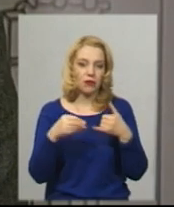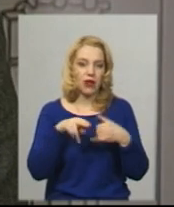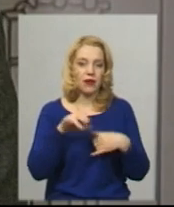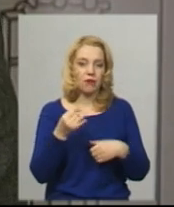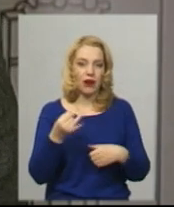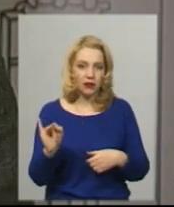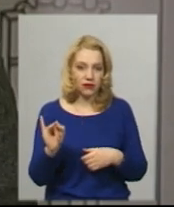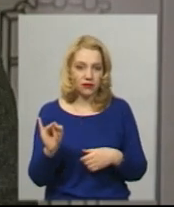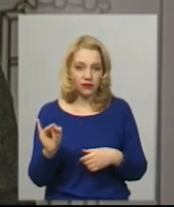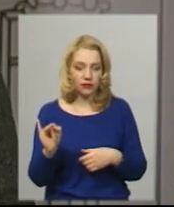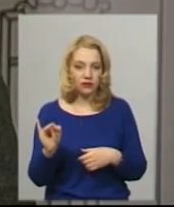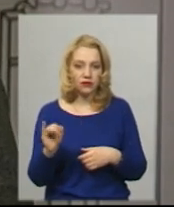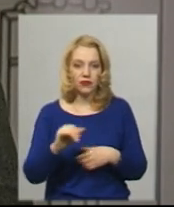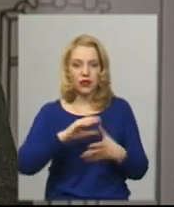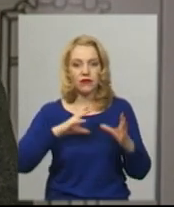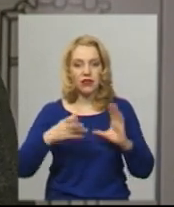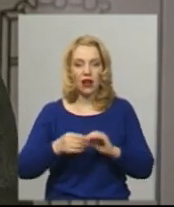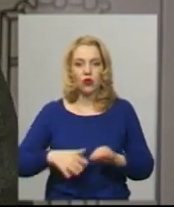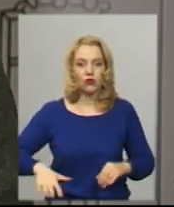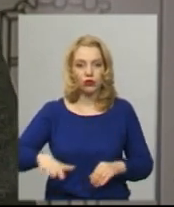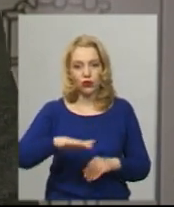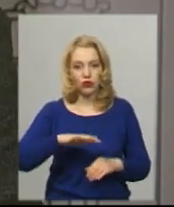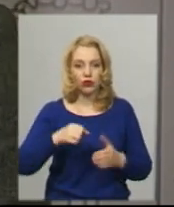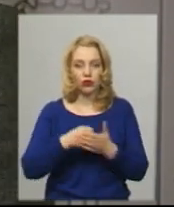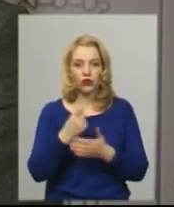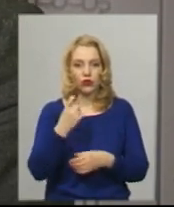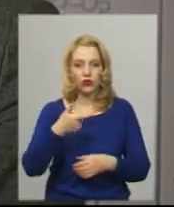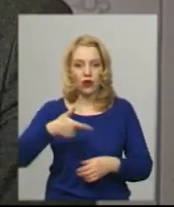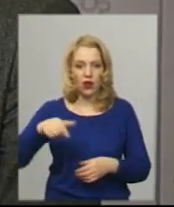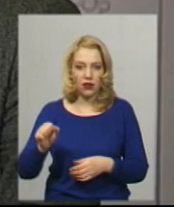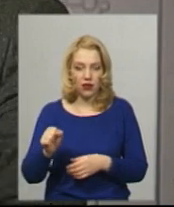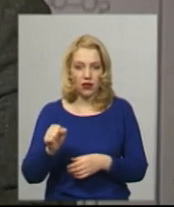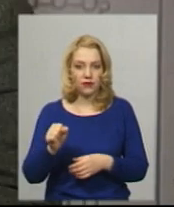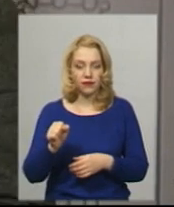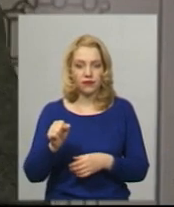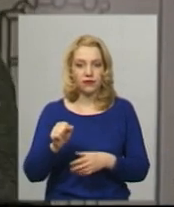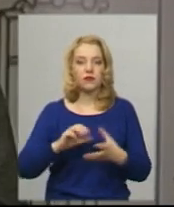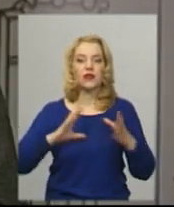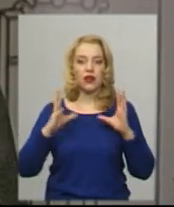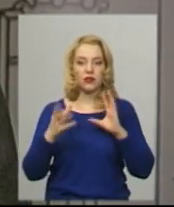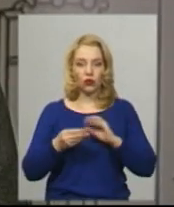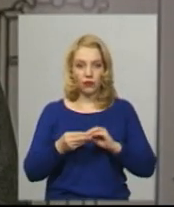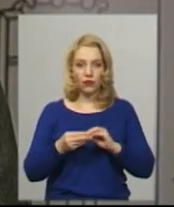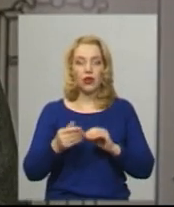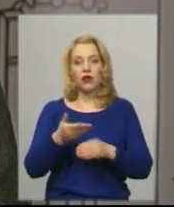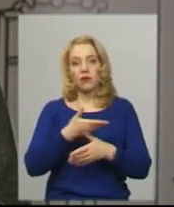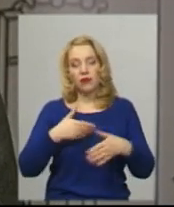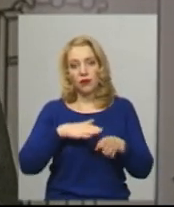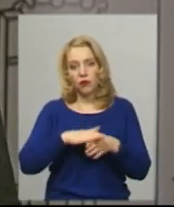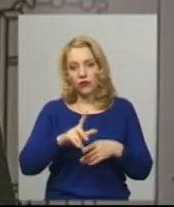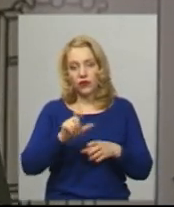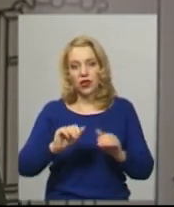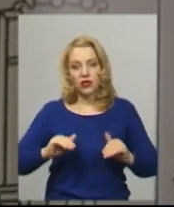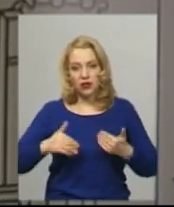загальною площою до 100 гектар разом. Ми повністю за ініціативою